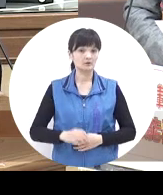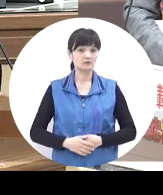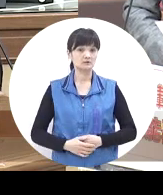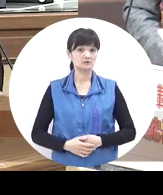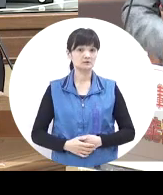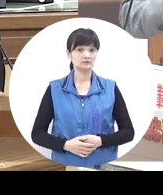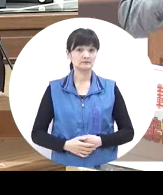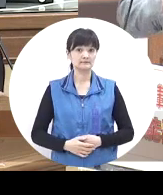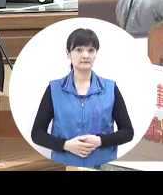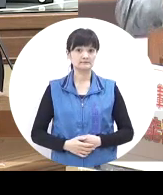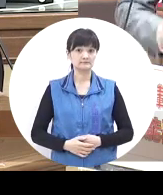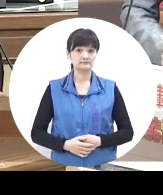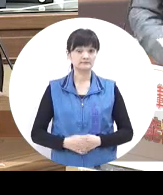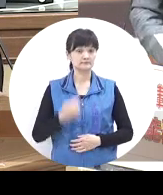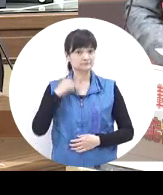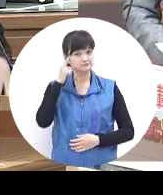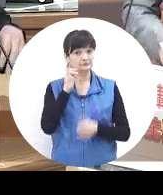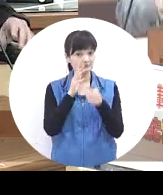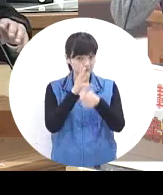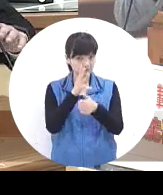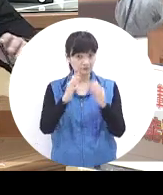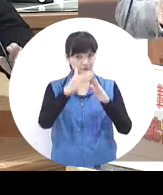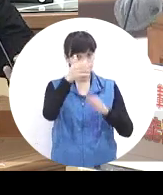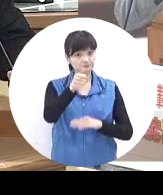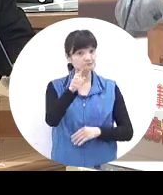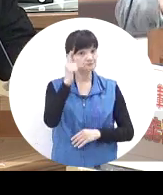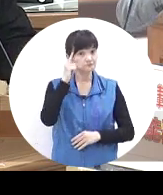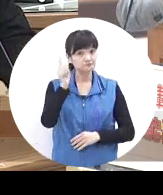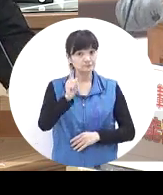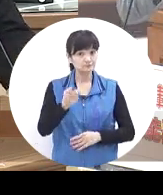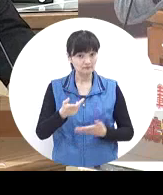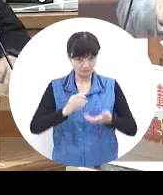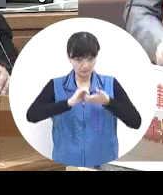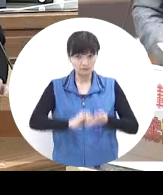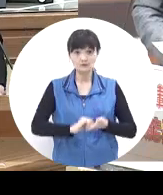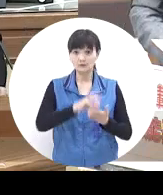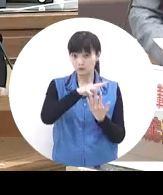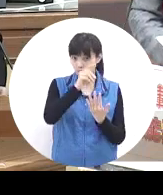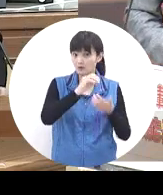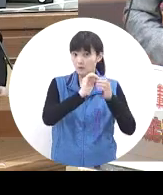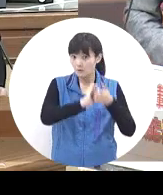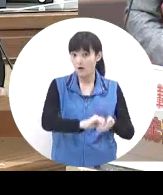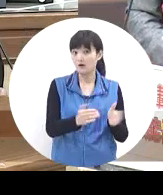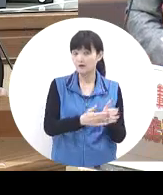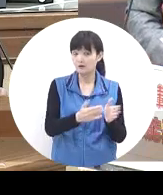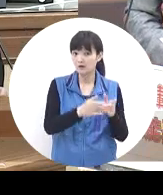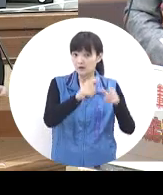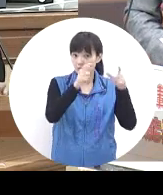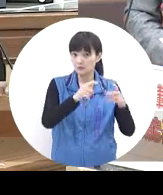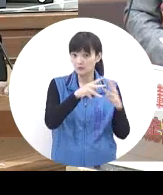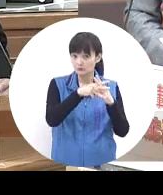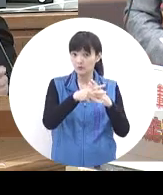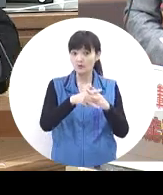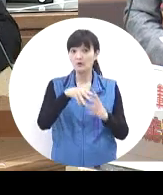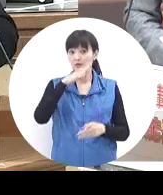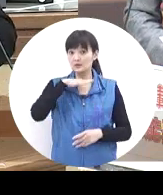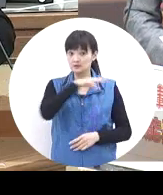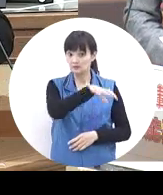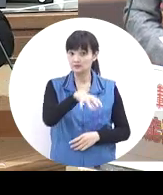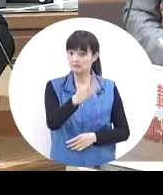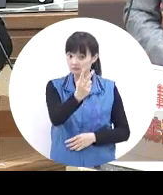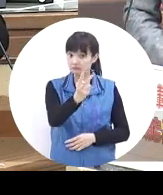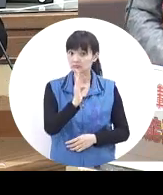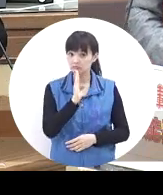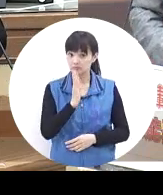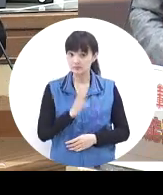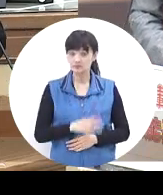其实 我想问市长的态度，是不是就是确定要在芦洲跟戏子来做水肥投入站了？ 好，我先请环